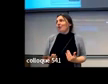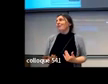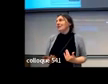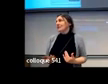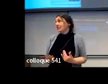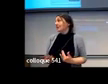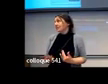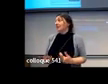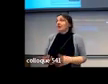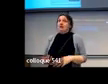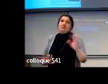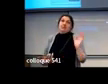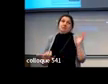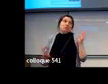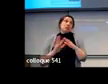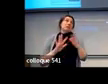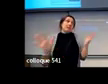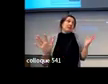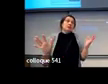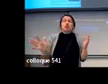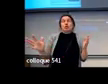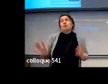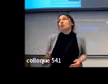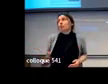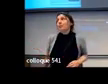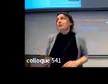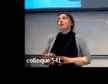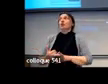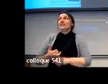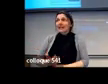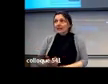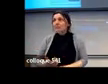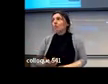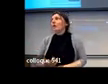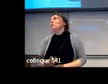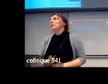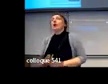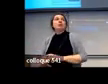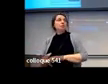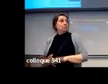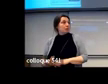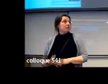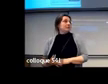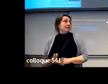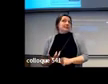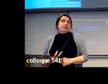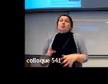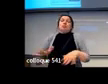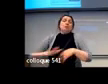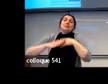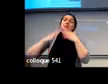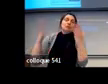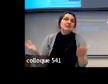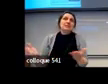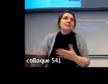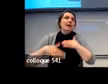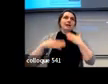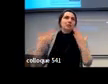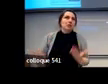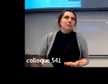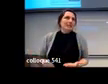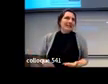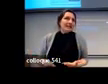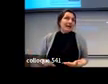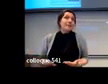formellement, on va indiquer. Dans le sens que je ne sais toujours pas est-ce que je cède mes droits d'auteur ou pas. Donc, je dis, c'est un CC